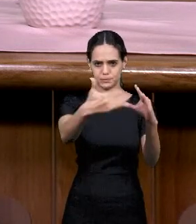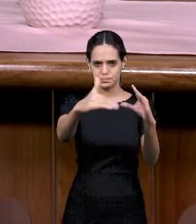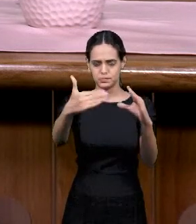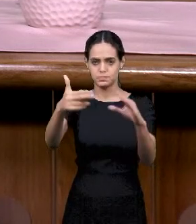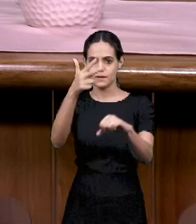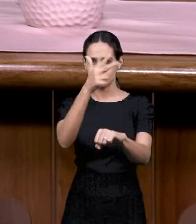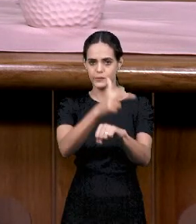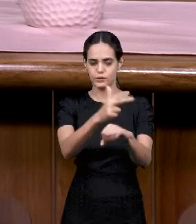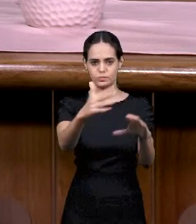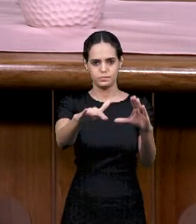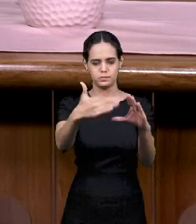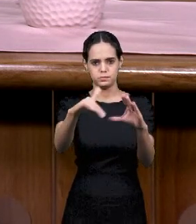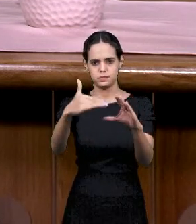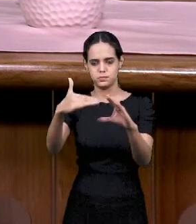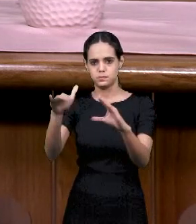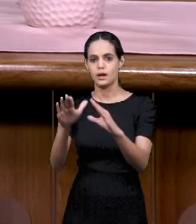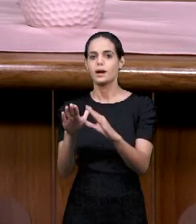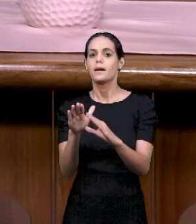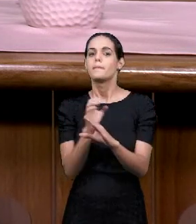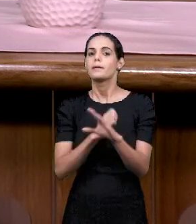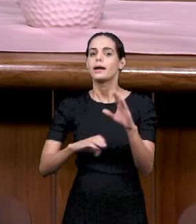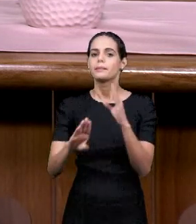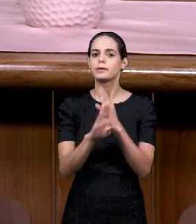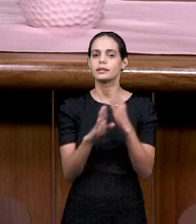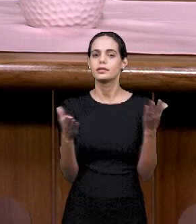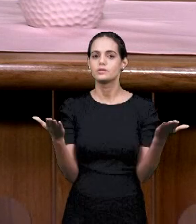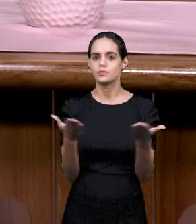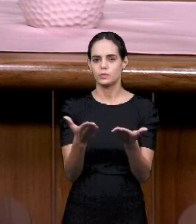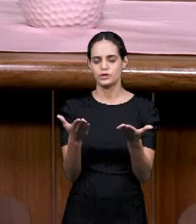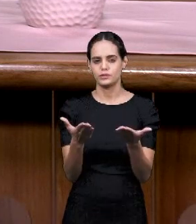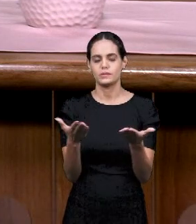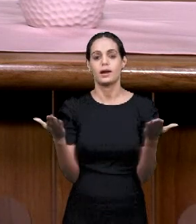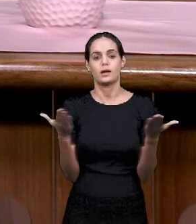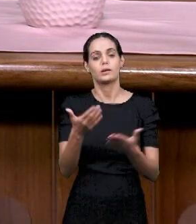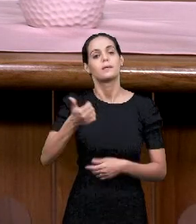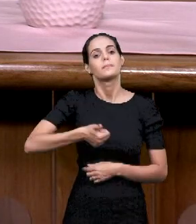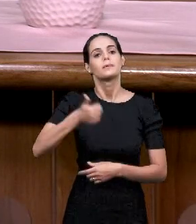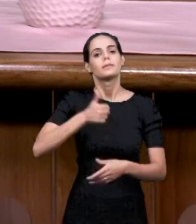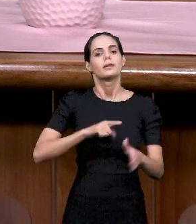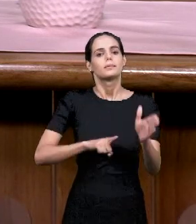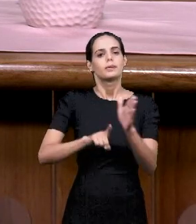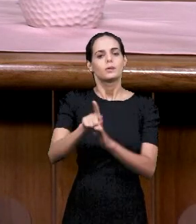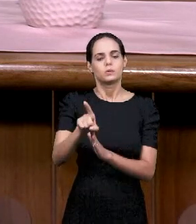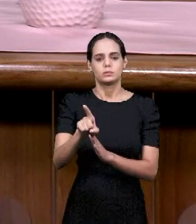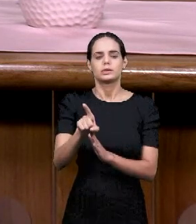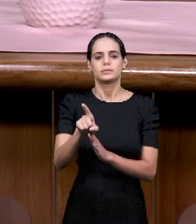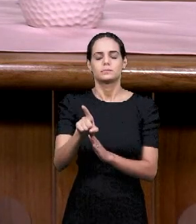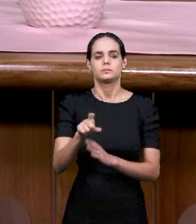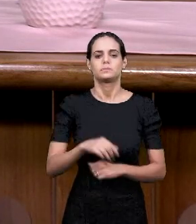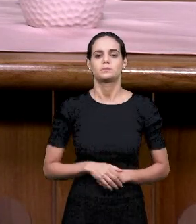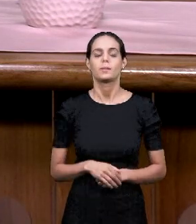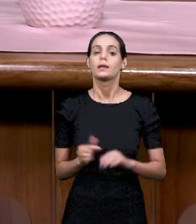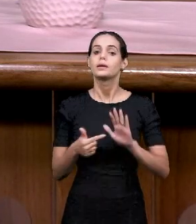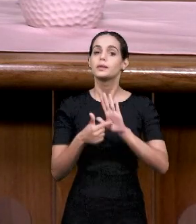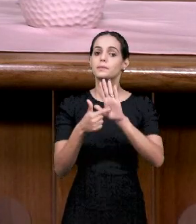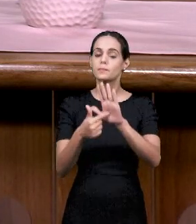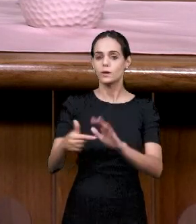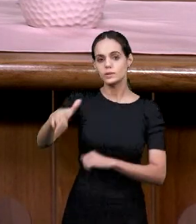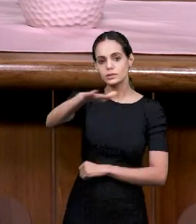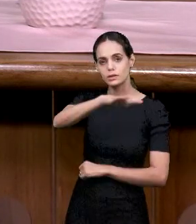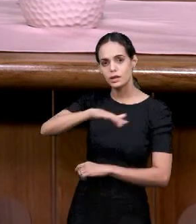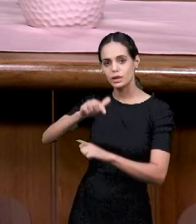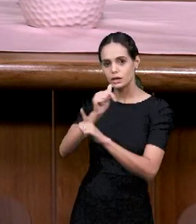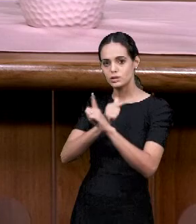les vidéos pour notre école biblique dominicale. Nous allons donc passer à la première question qui parle de l'aspect